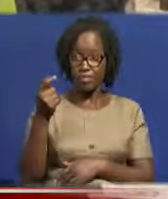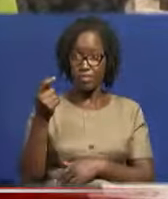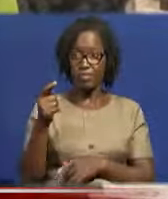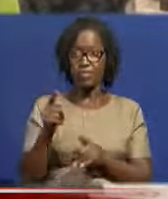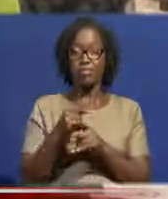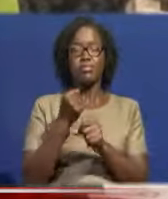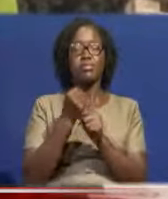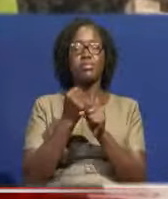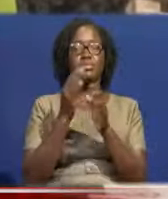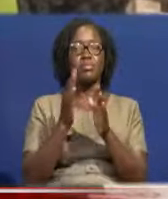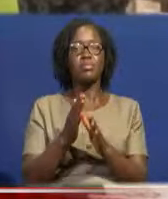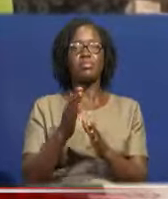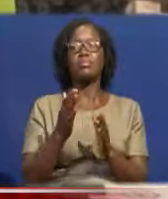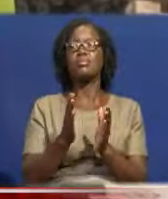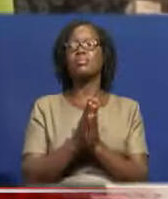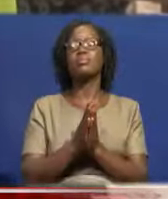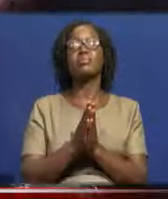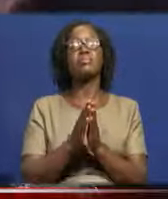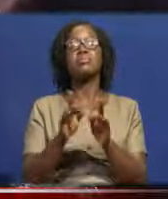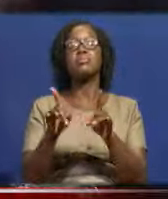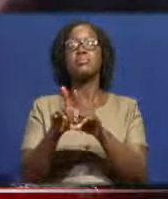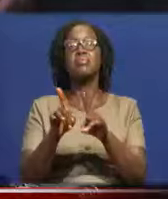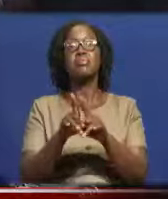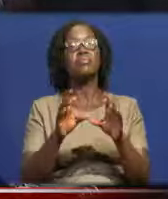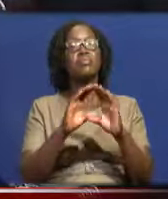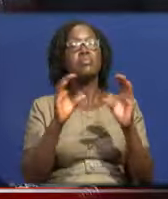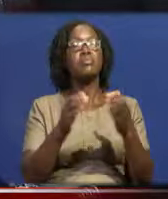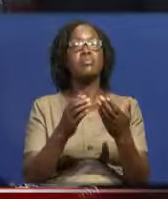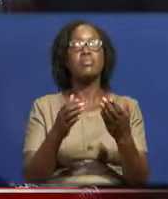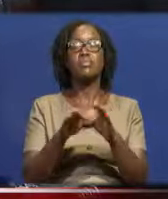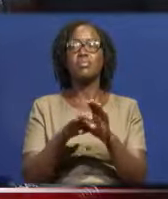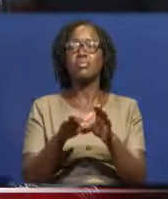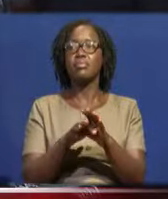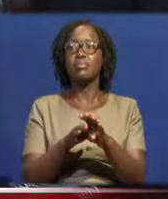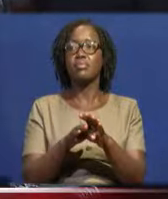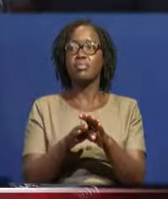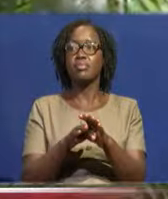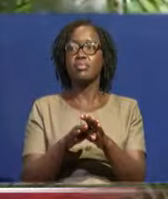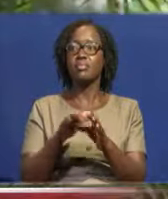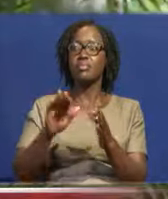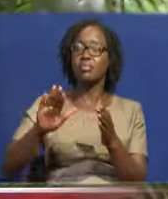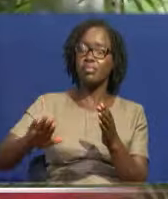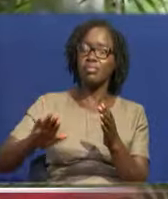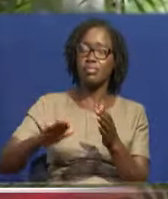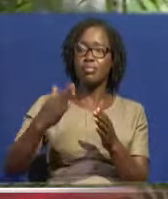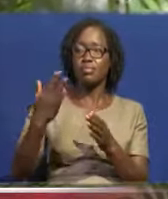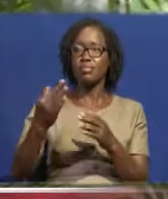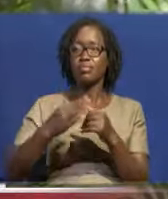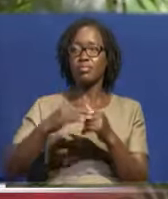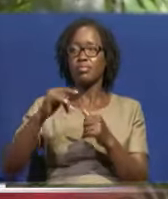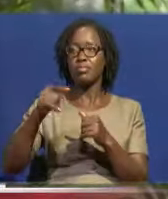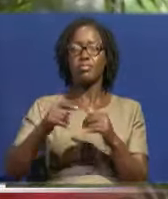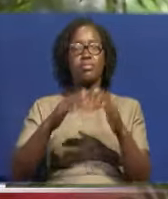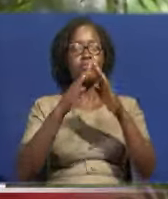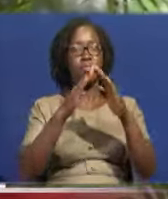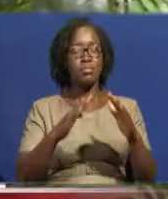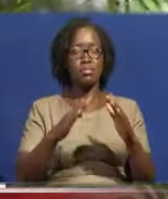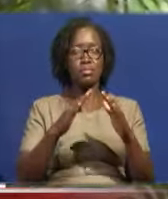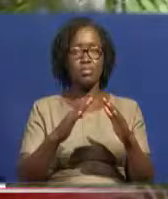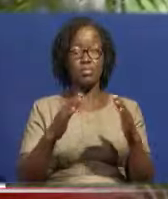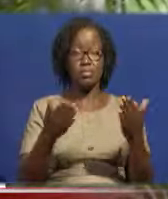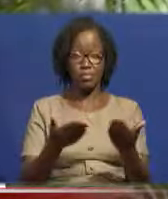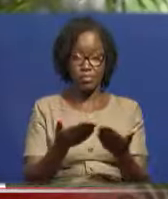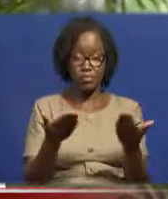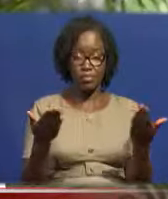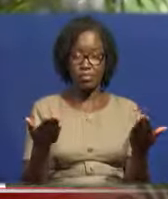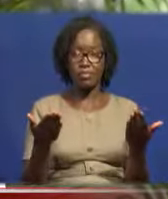huku wafanyikazi wakiwa wenyeji wa jamii husika. By the time the balance of 48,000 units is put in